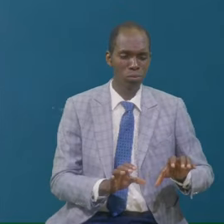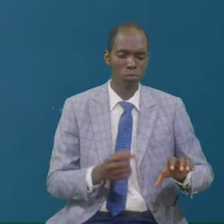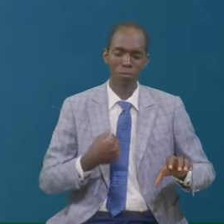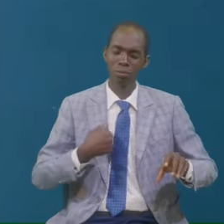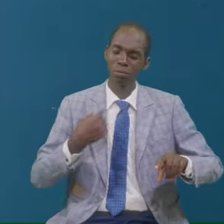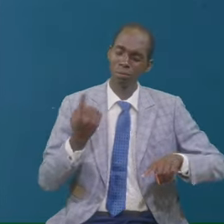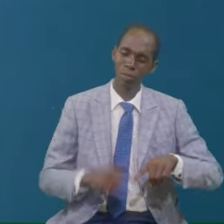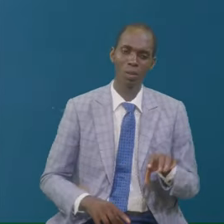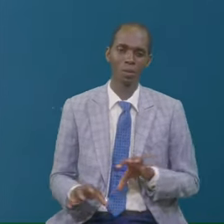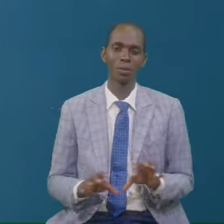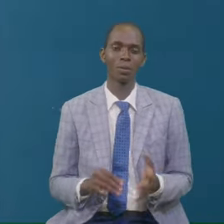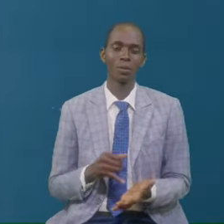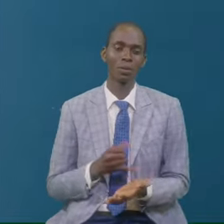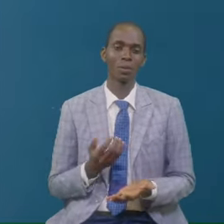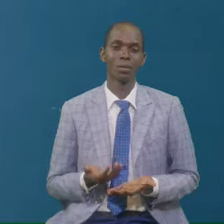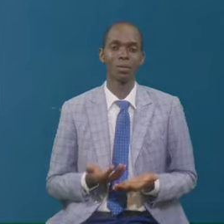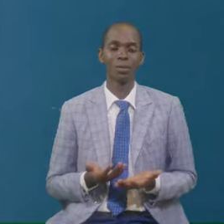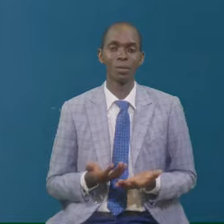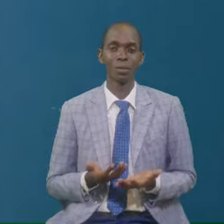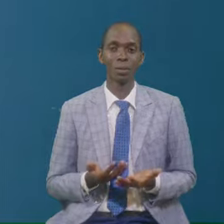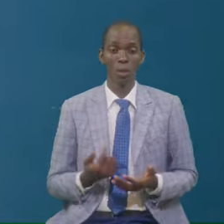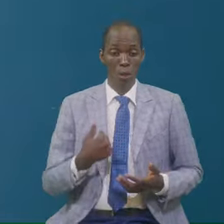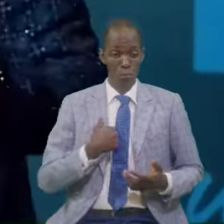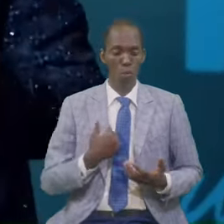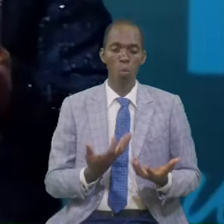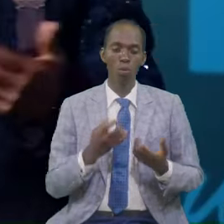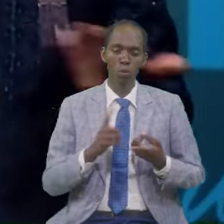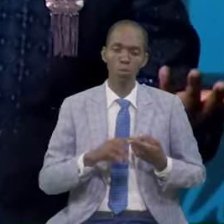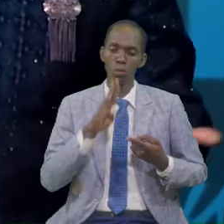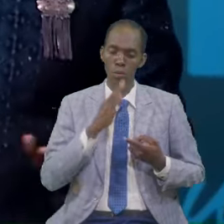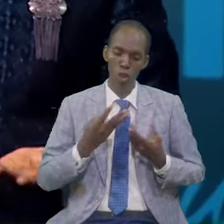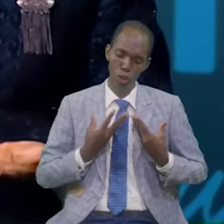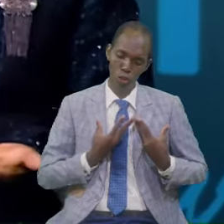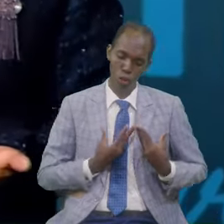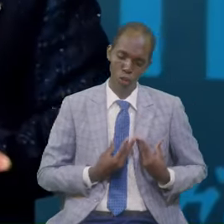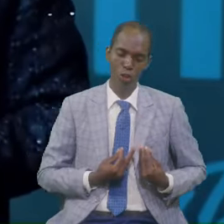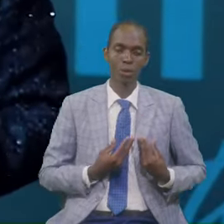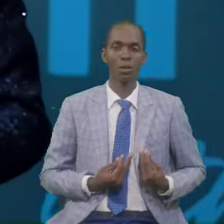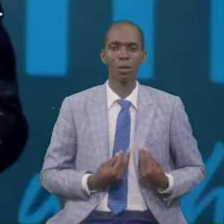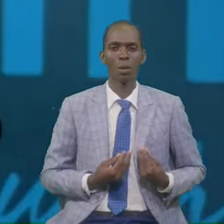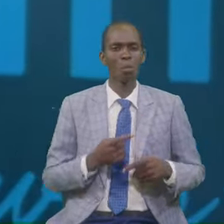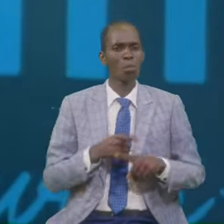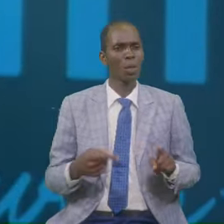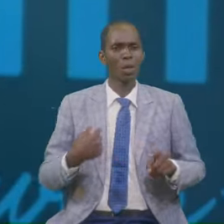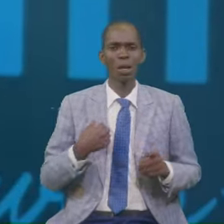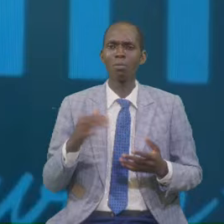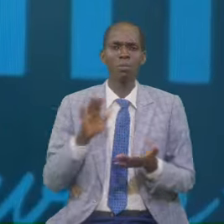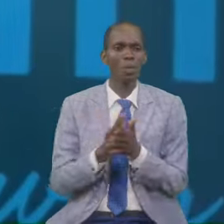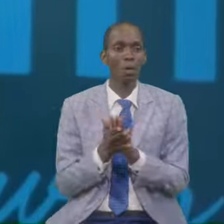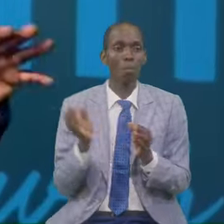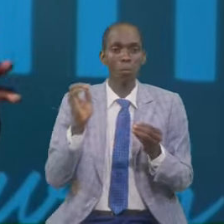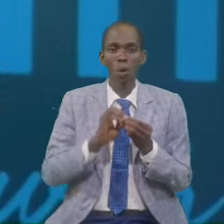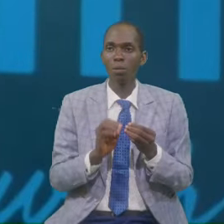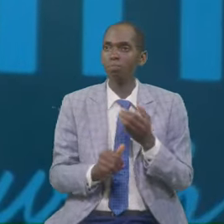చేయాలనుకున్నా చేయలేరు. I want to be gentle. సాధుత్వం ఉండదు. But I'm violent. క్రూరంగా ఉంటారు. I want to